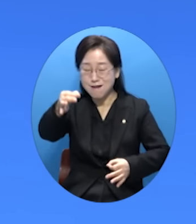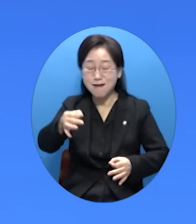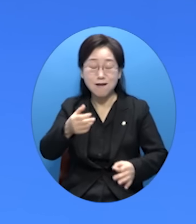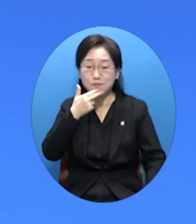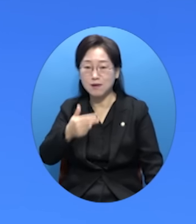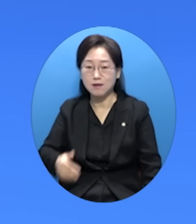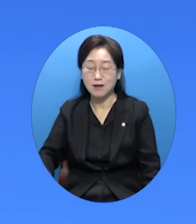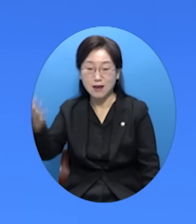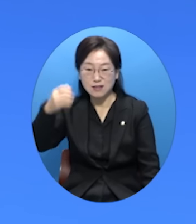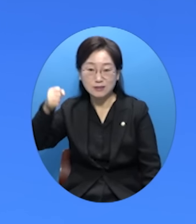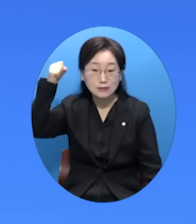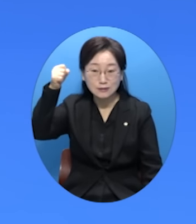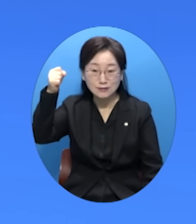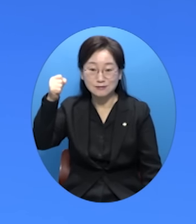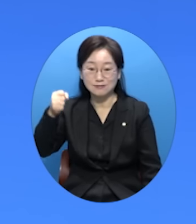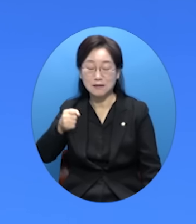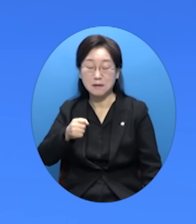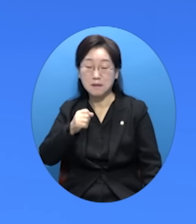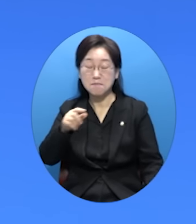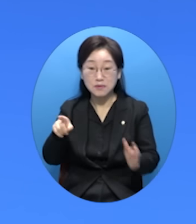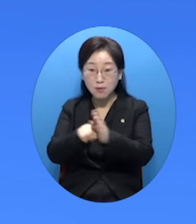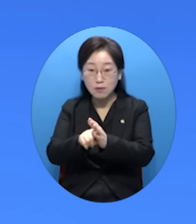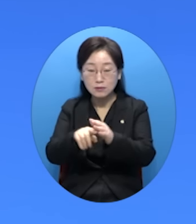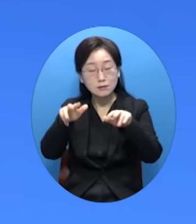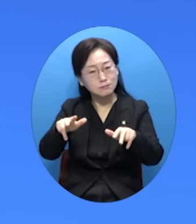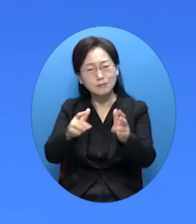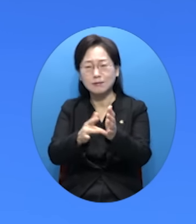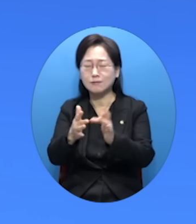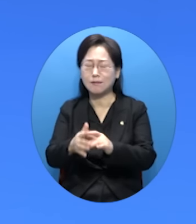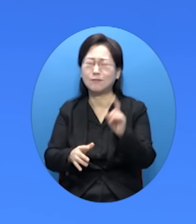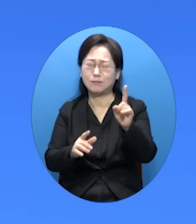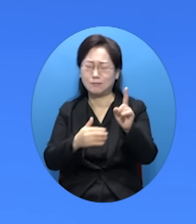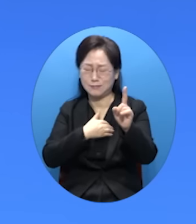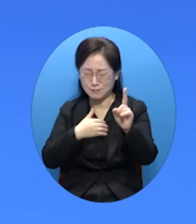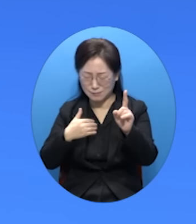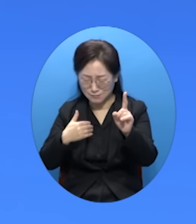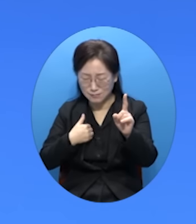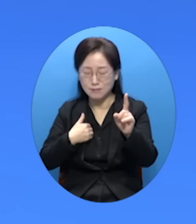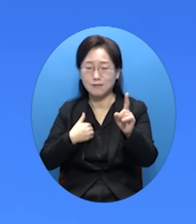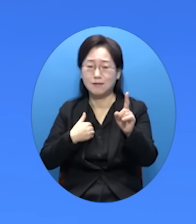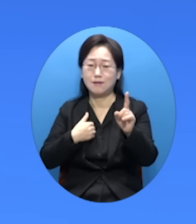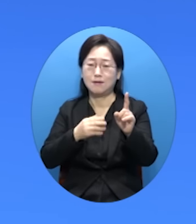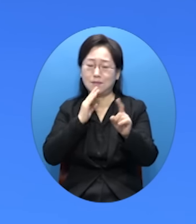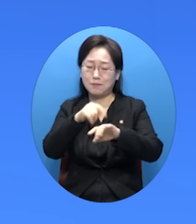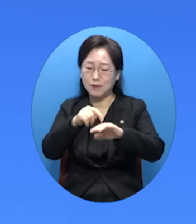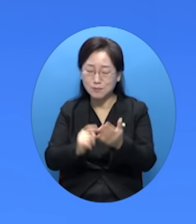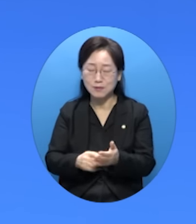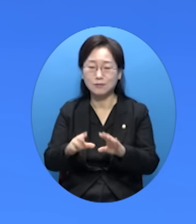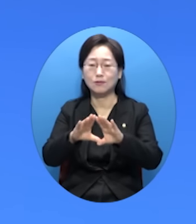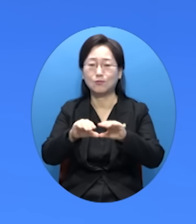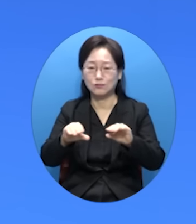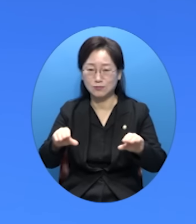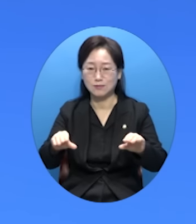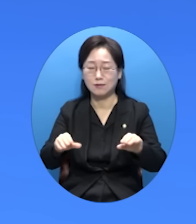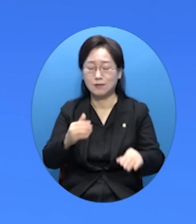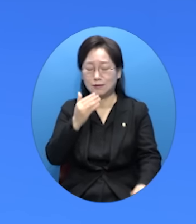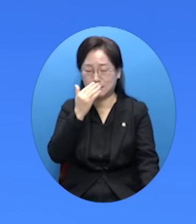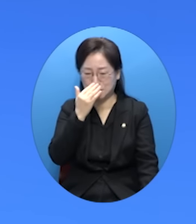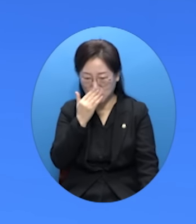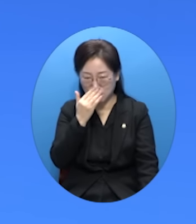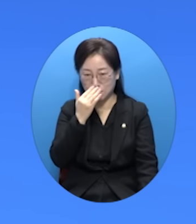옛날에 주먹 하나만 믿고 살았던 그분이 이제는 예수님 한 분만으로 만족해서 얼마나 마음이 온유하고